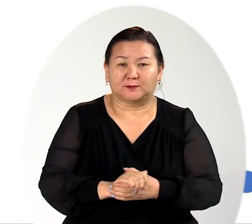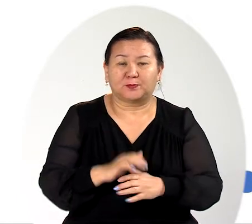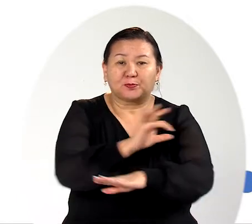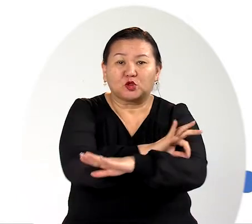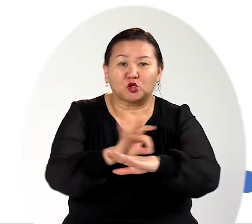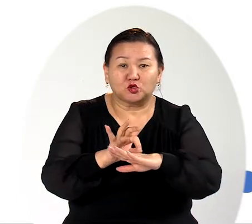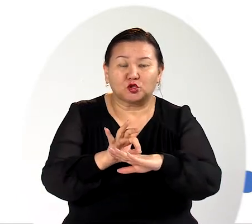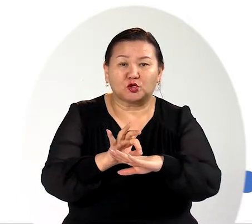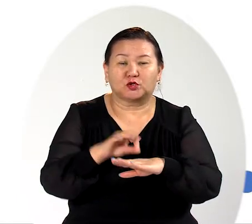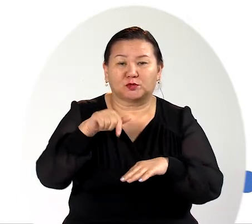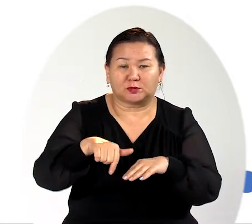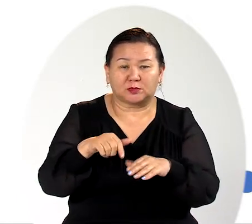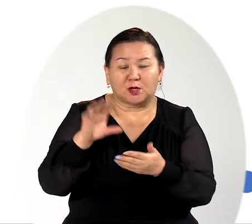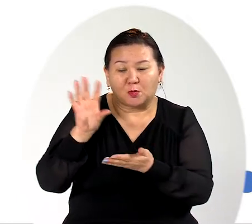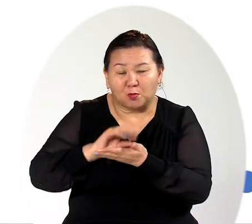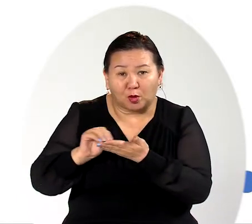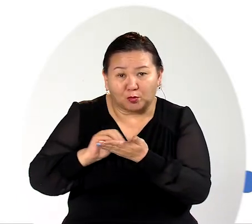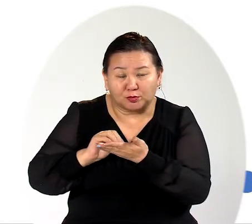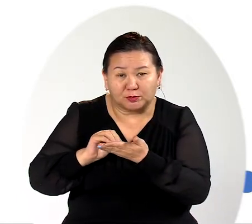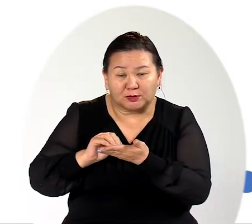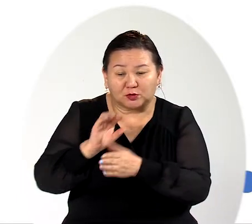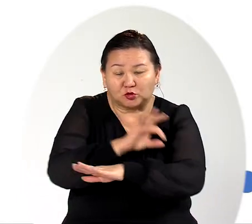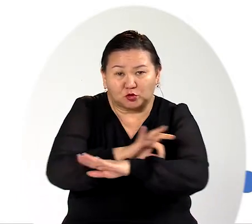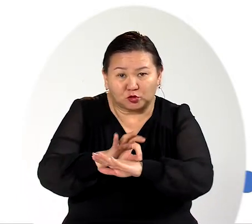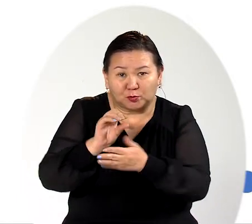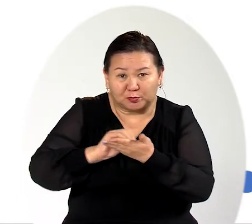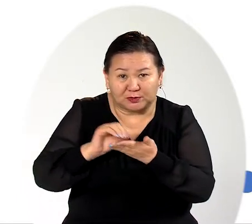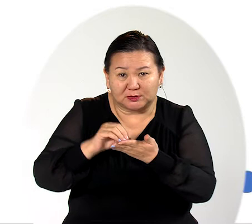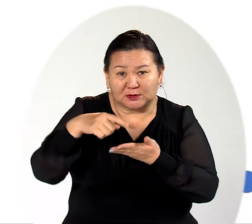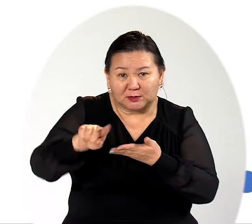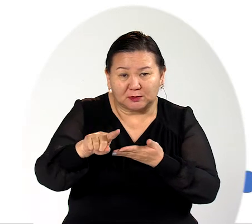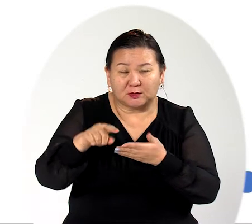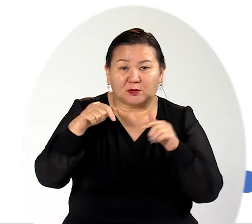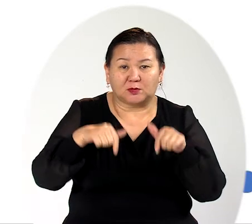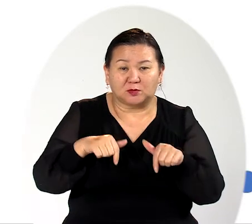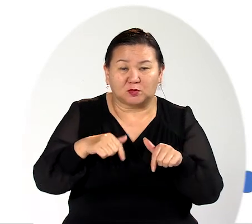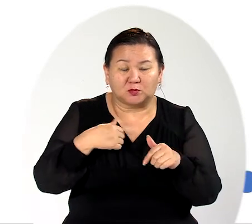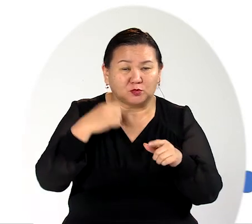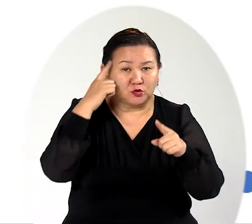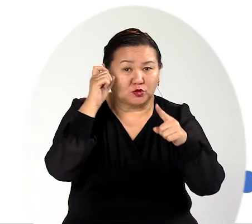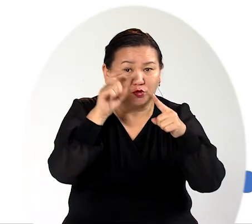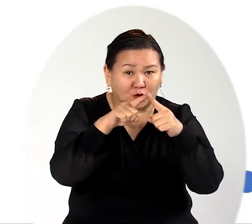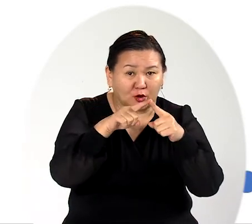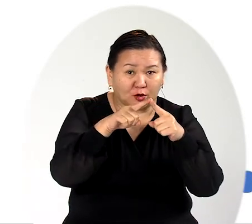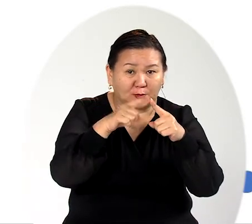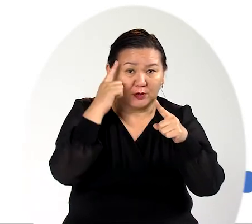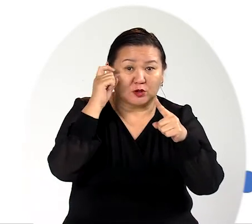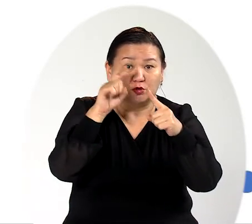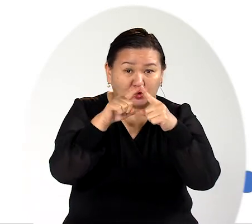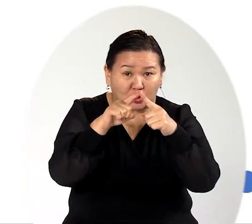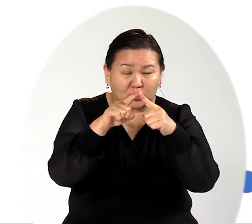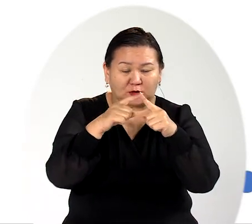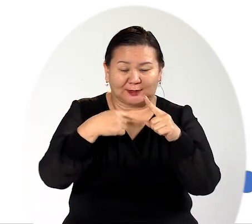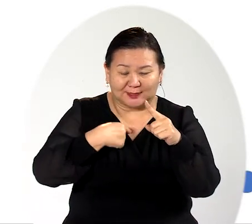Төсөл гэдэг нь болохоор төслийг боловсруулж байгаа, төсөл бичиж байгаа хүний маань өмнө тавьсан зорилго байна. Тухайн зорилгод хүрэхийн тулд